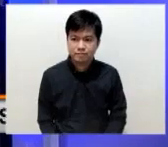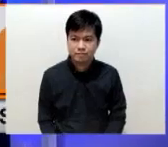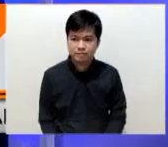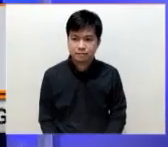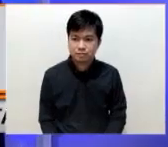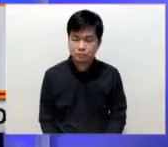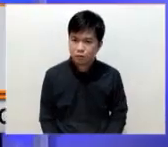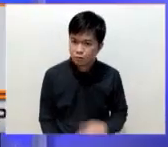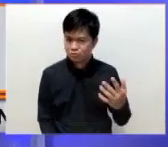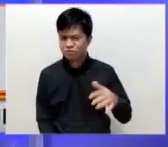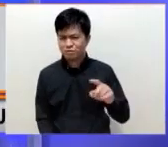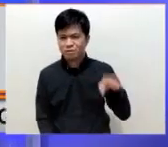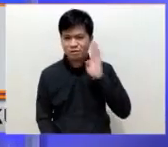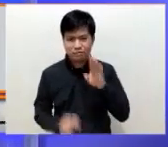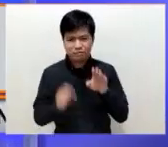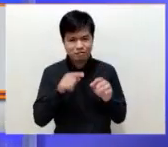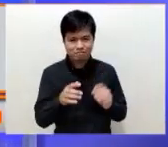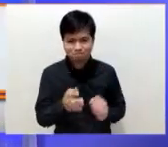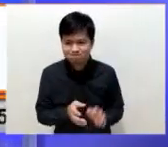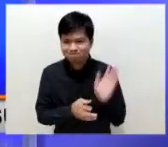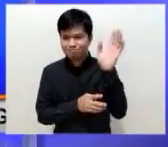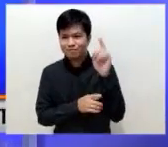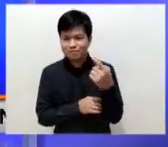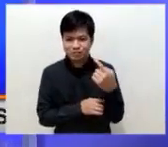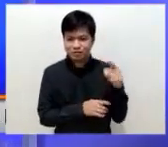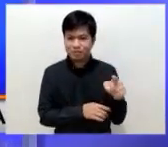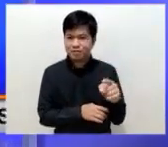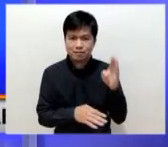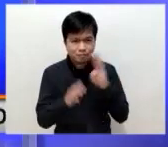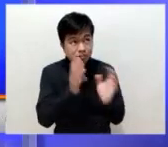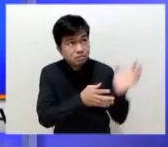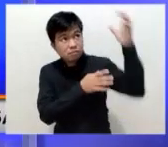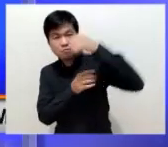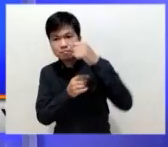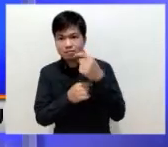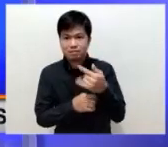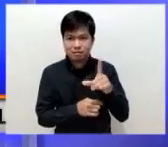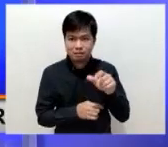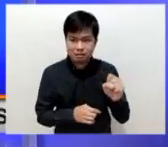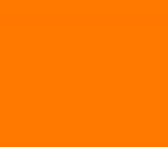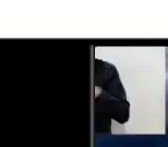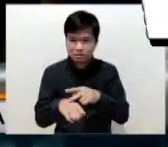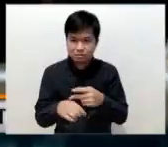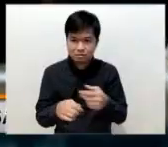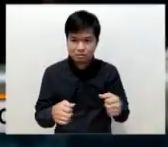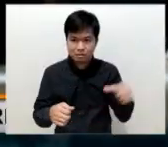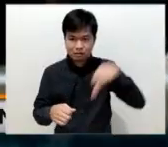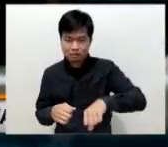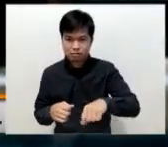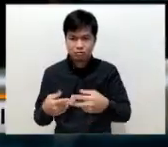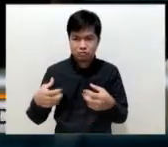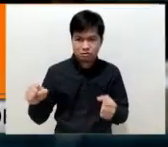What's up mga kapatid? Rebounding na naman ang naging biggest problem ng Gilas Pilipinas sa talo kontra Finland. Close game